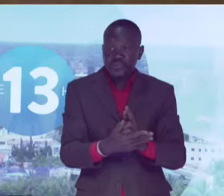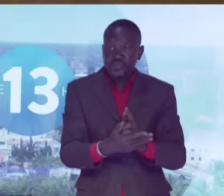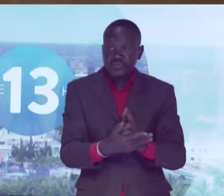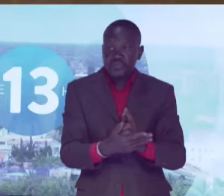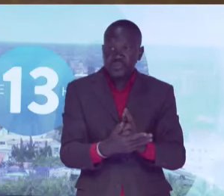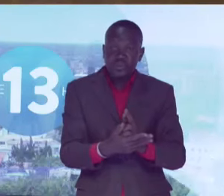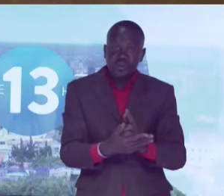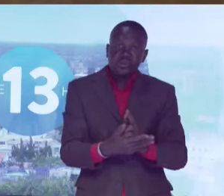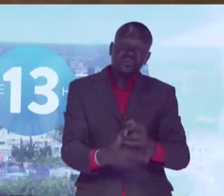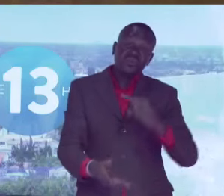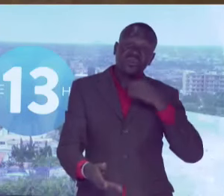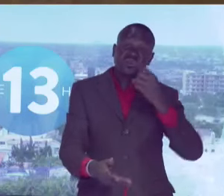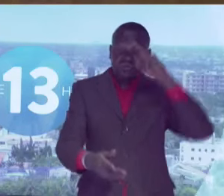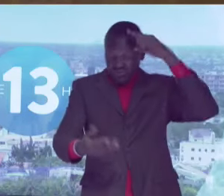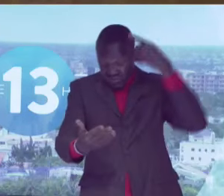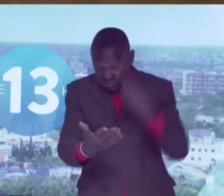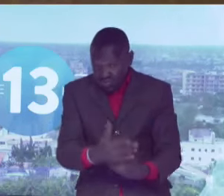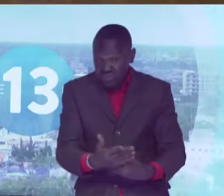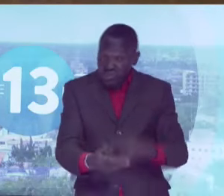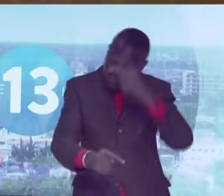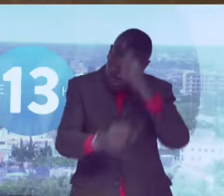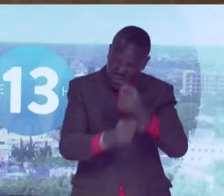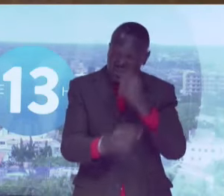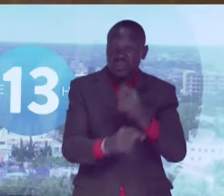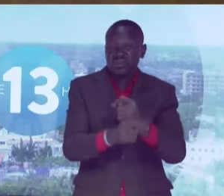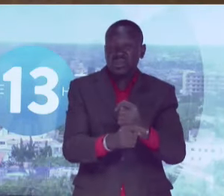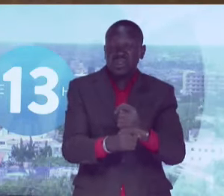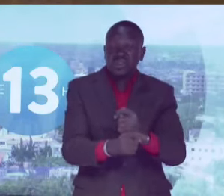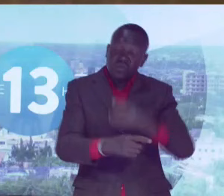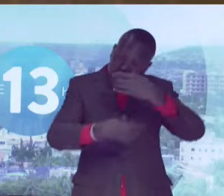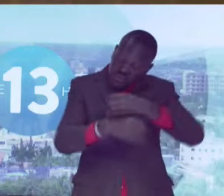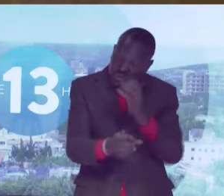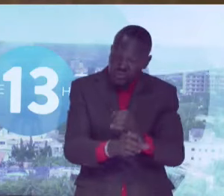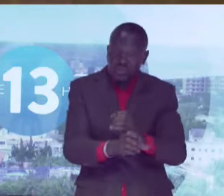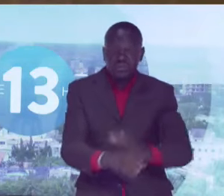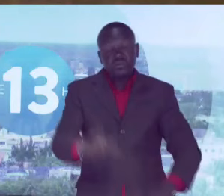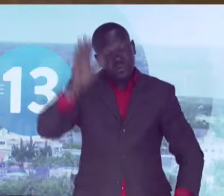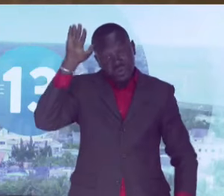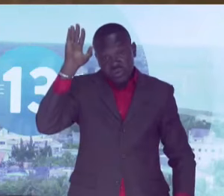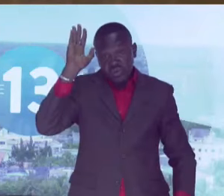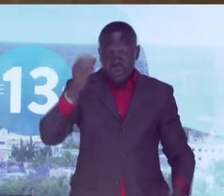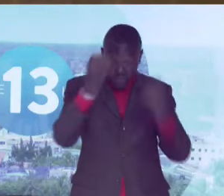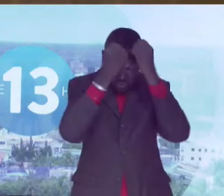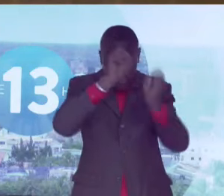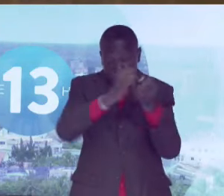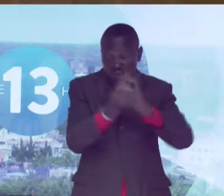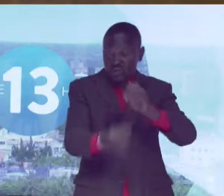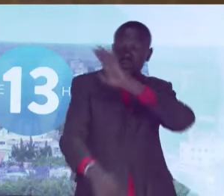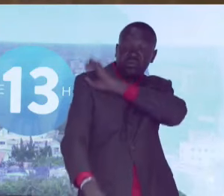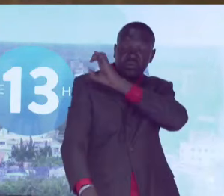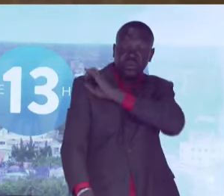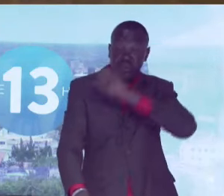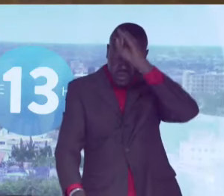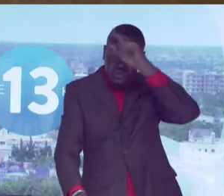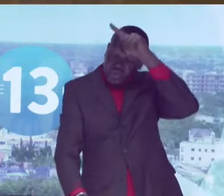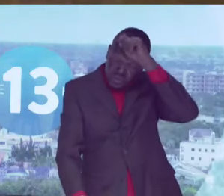Nous avons juré de mener à bien cette mission. Tel un renouvellement de serment, le chef de l'État, le capitaine Ibrahim